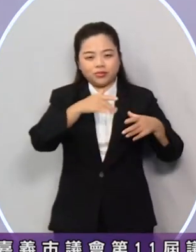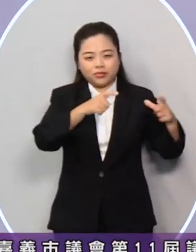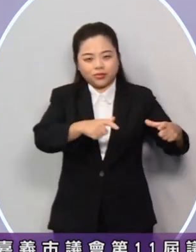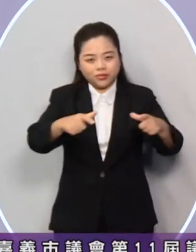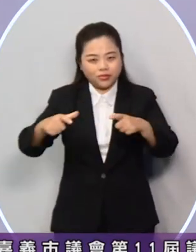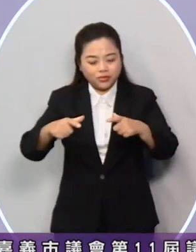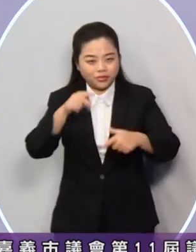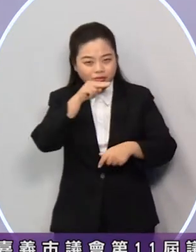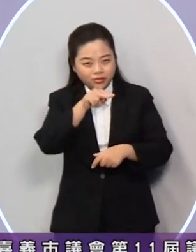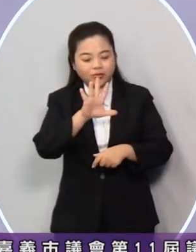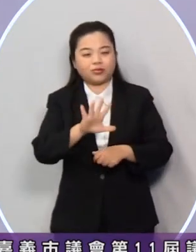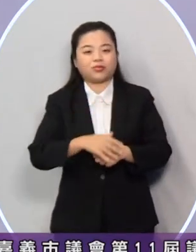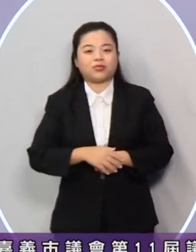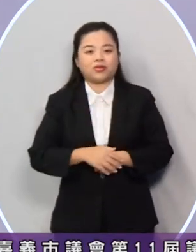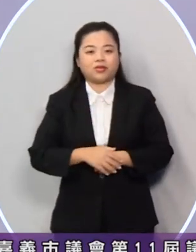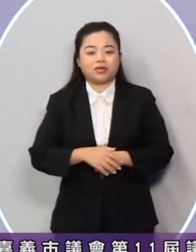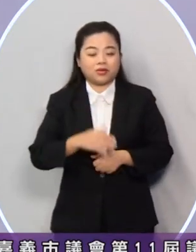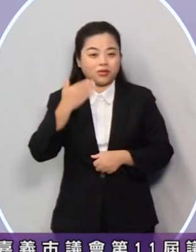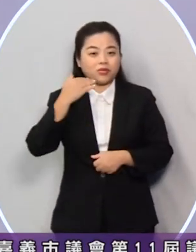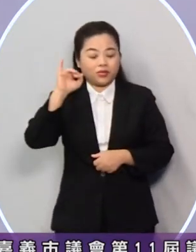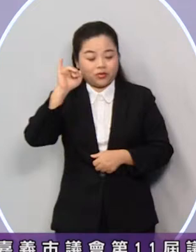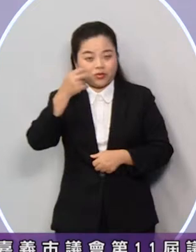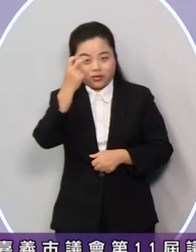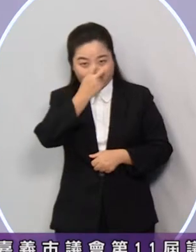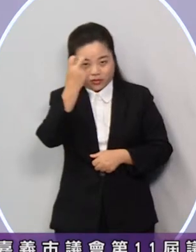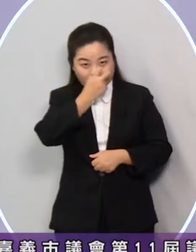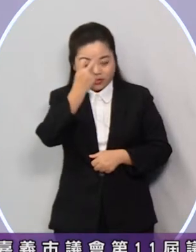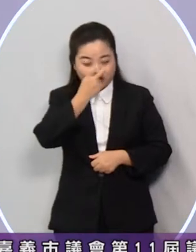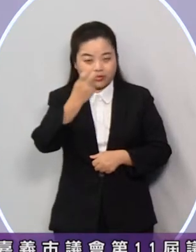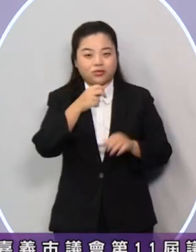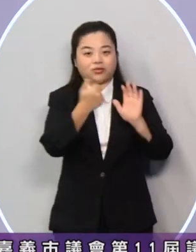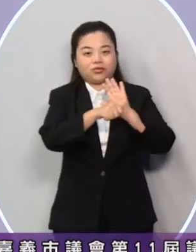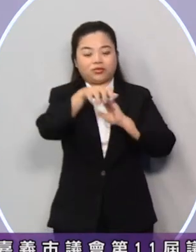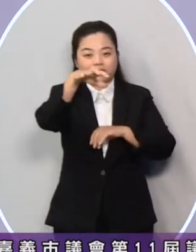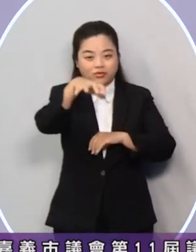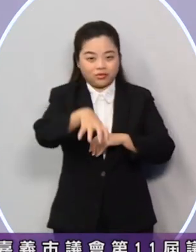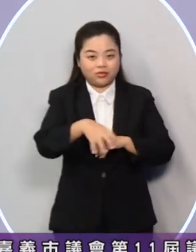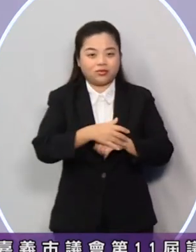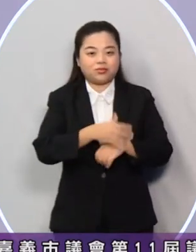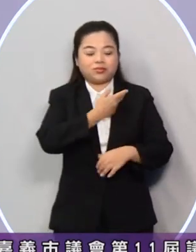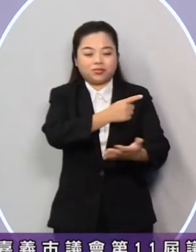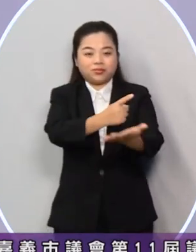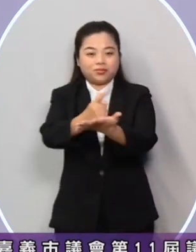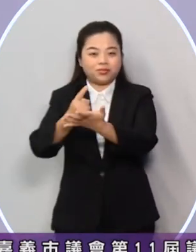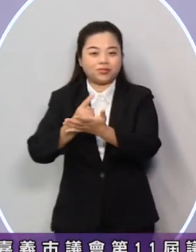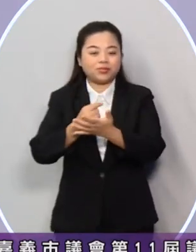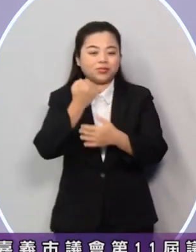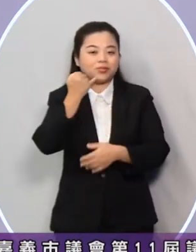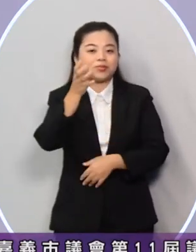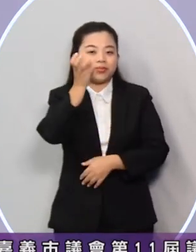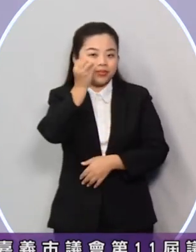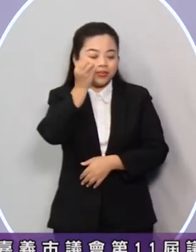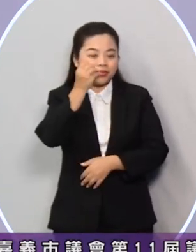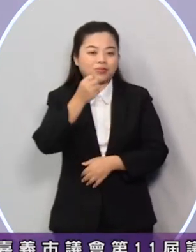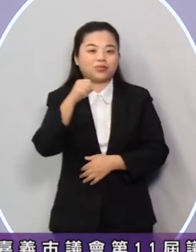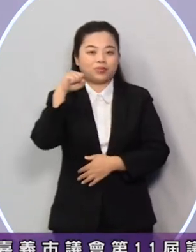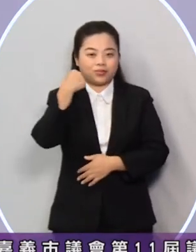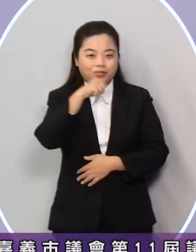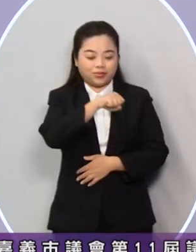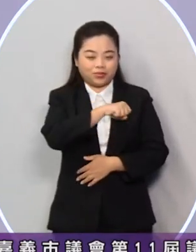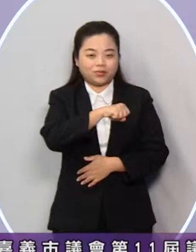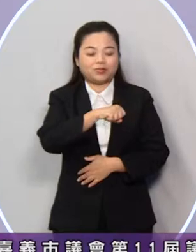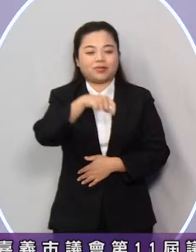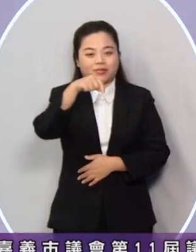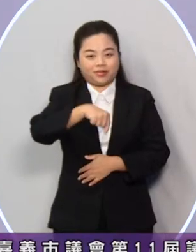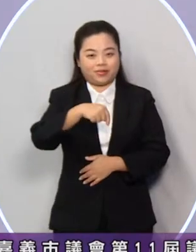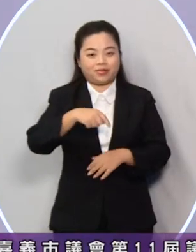看，只要是在可被监督以及被控管的表演场所，让各位朋友可以欣赏在台湾在